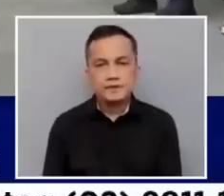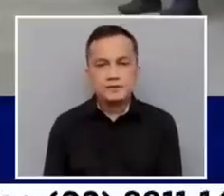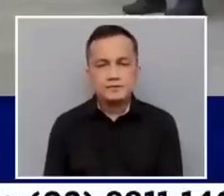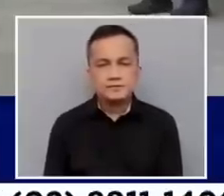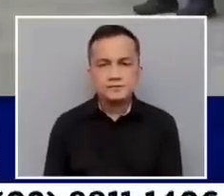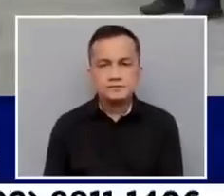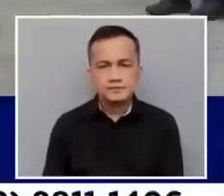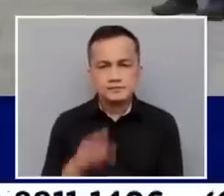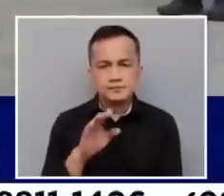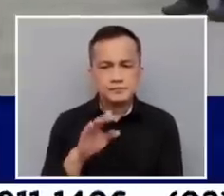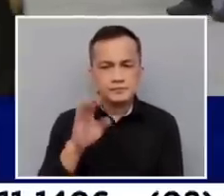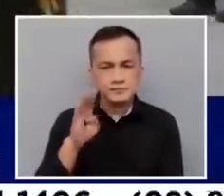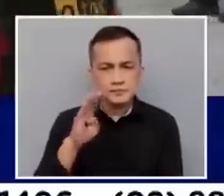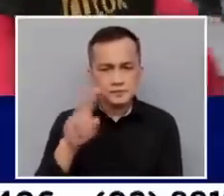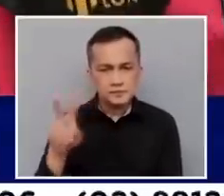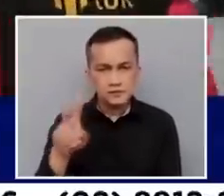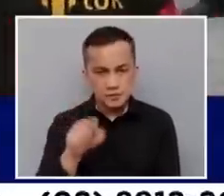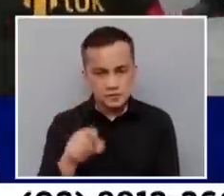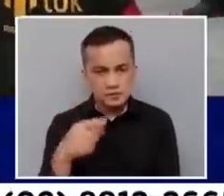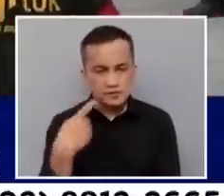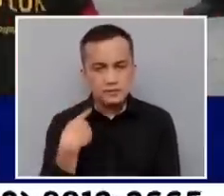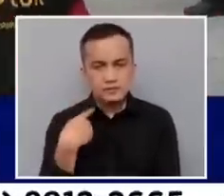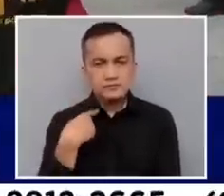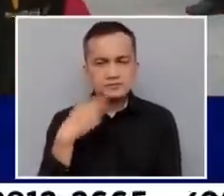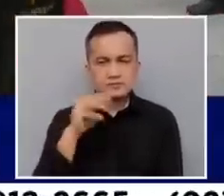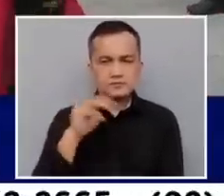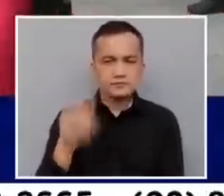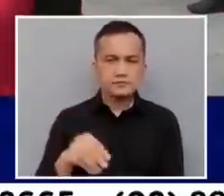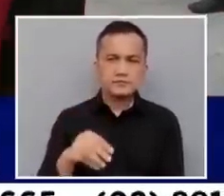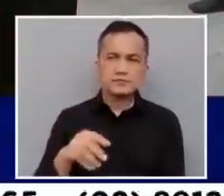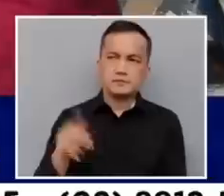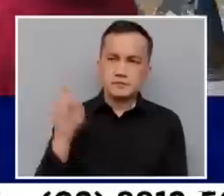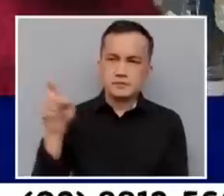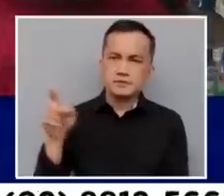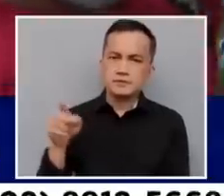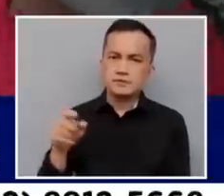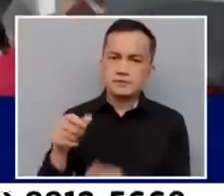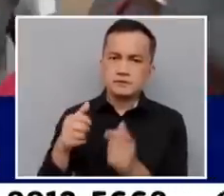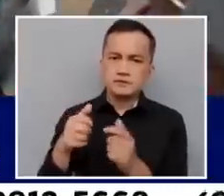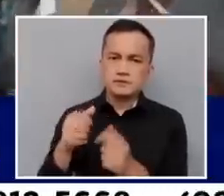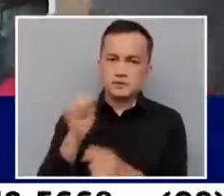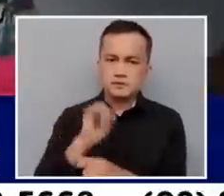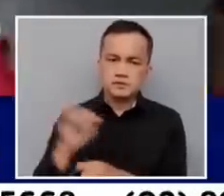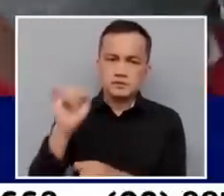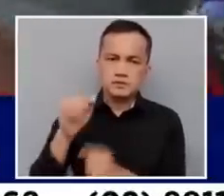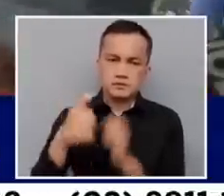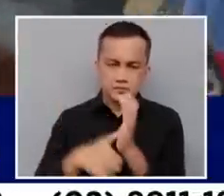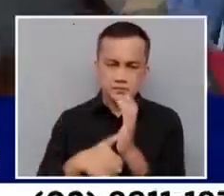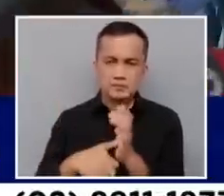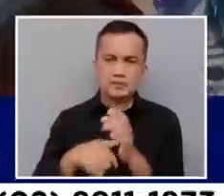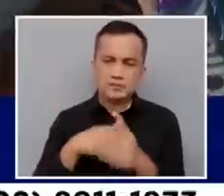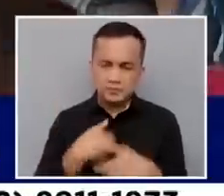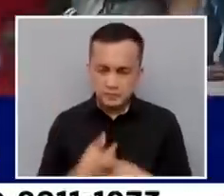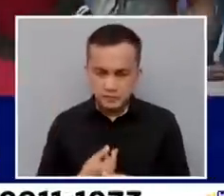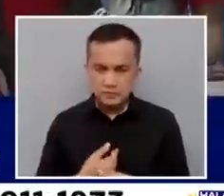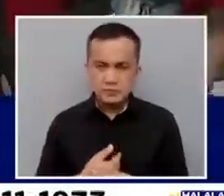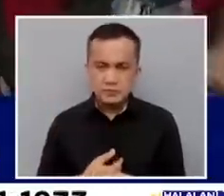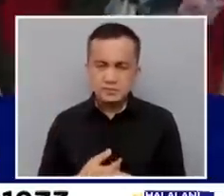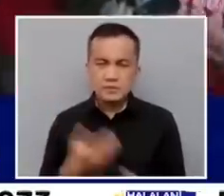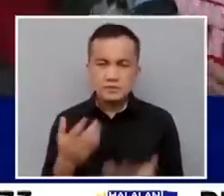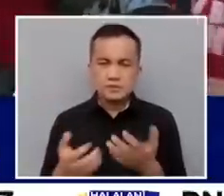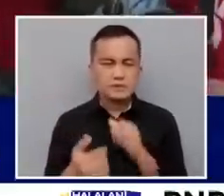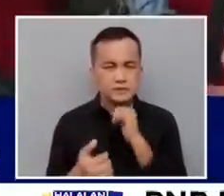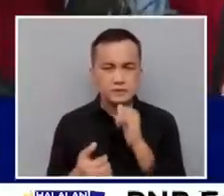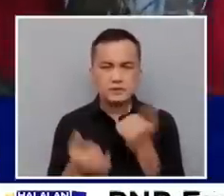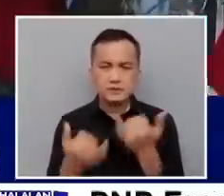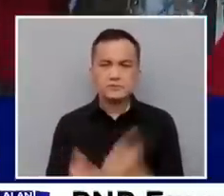BBM ay nandyan sa Maynila na. Ayun na nga. Kasi sa Ilocos din siya bumoto. Oo. At saka siyempre pagod din yung tao. Oo. Puyat. Baka hindi ngayon. Baka hindi